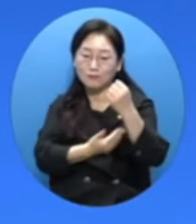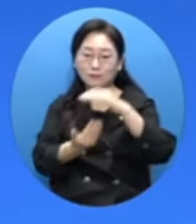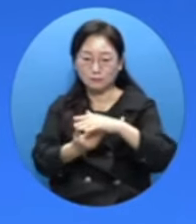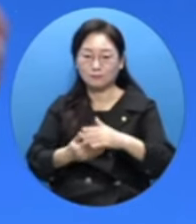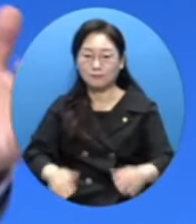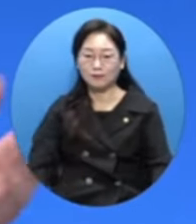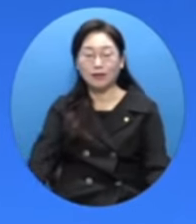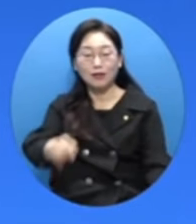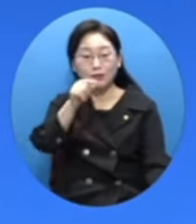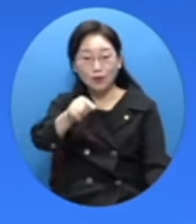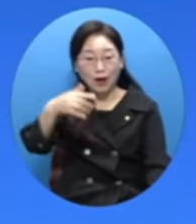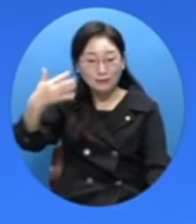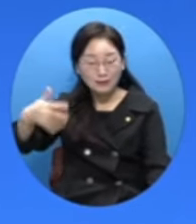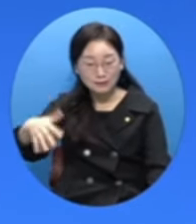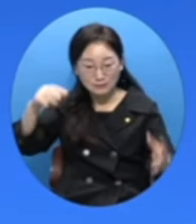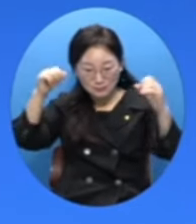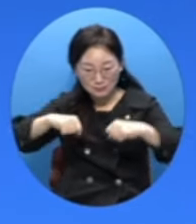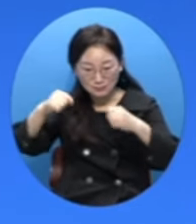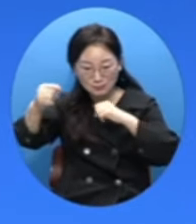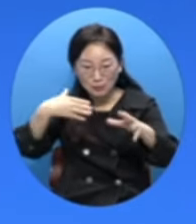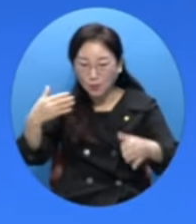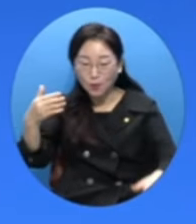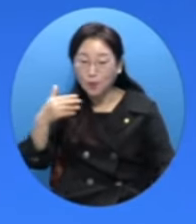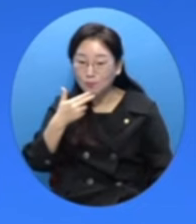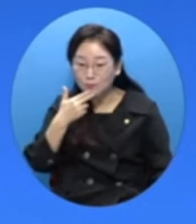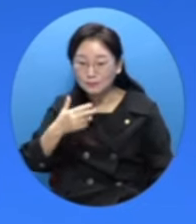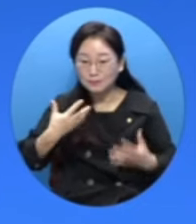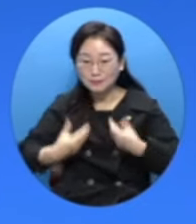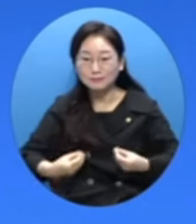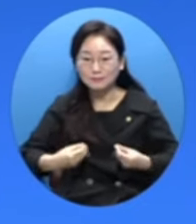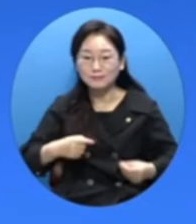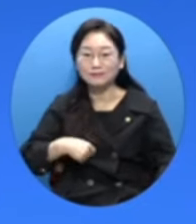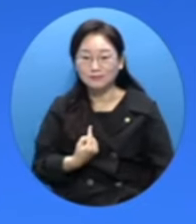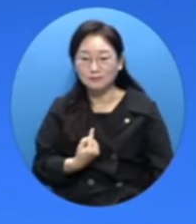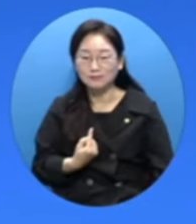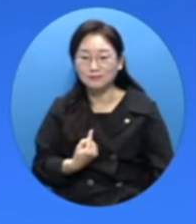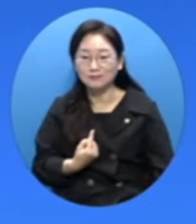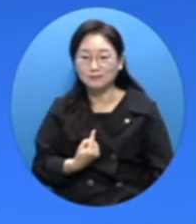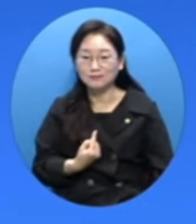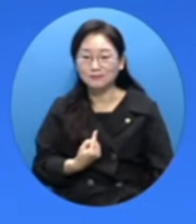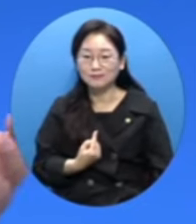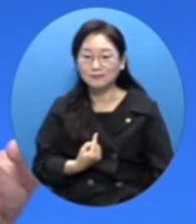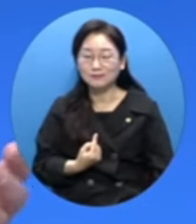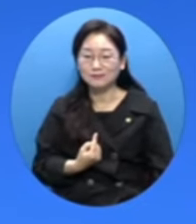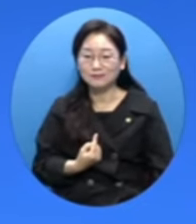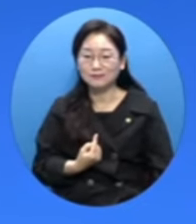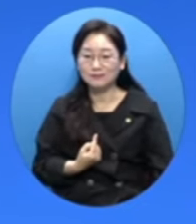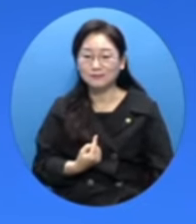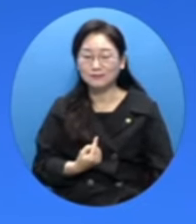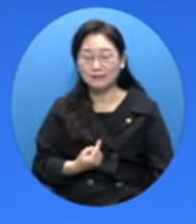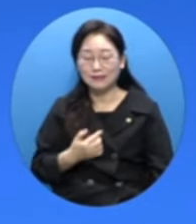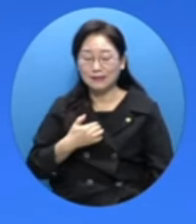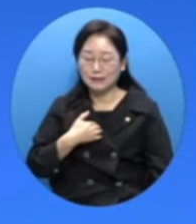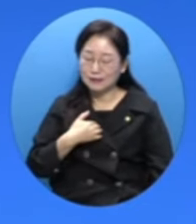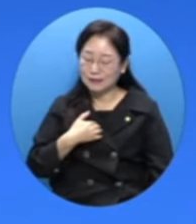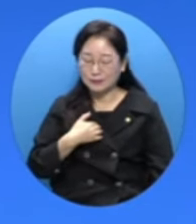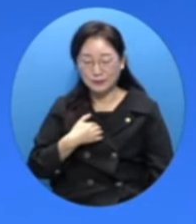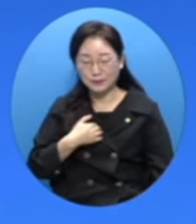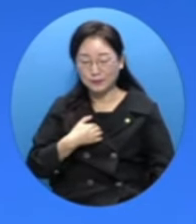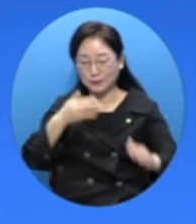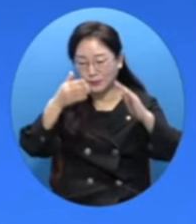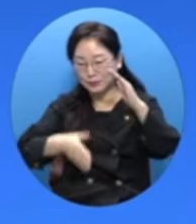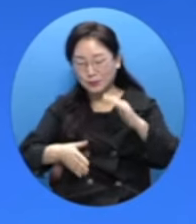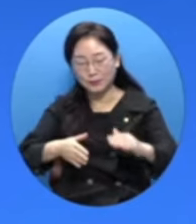자신이 아직 응답이 안 된다고 낙심하고 스스로 이제는 난 아무것도 이룰 수 없다고 하는